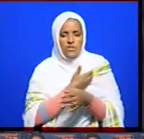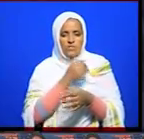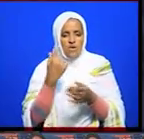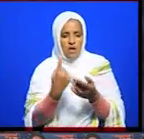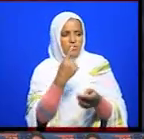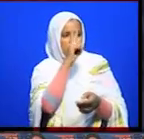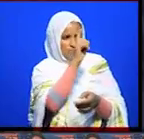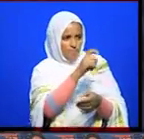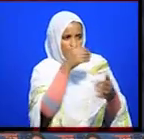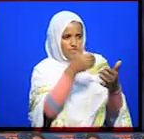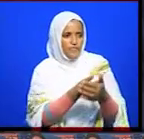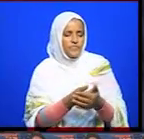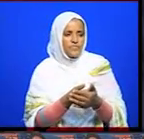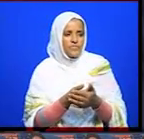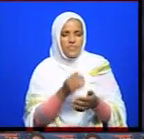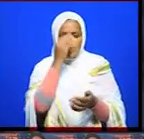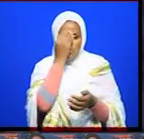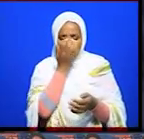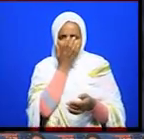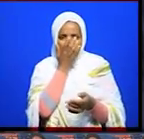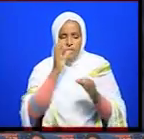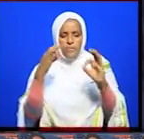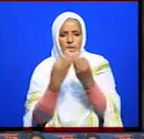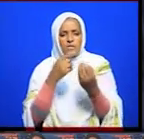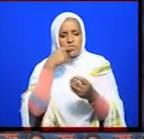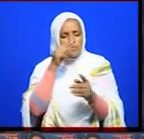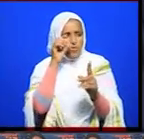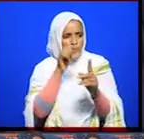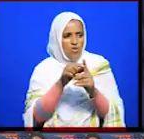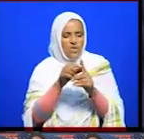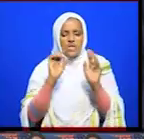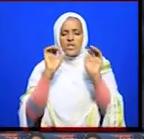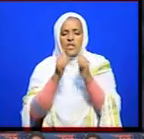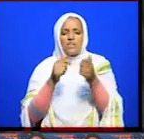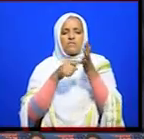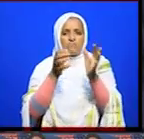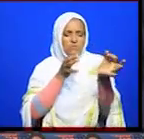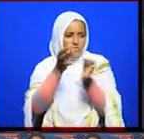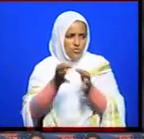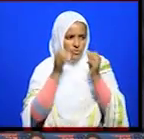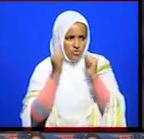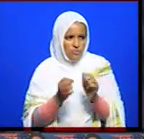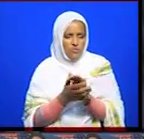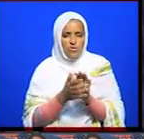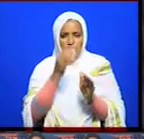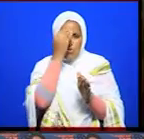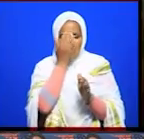እንደው ለአባታችን አንድ ጥያቄ እናቅርብ። እንደው ኦርቶዶክሳዊ ቤተሰብ የሚለው ቃል በምን መልኩ